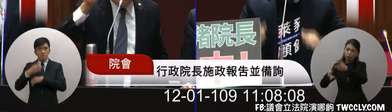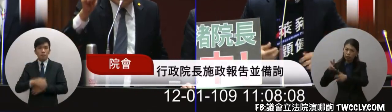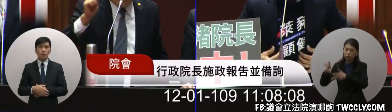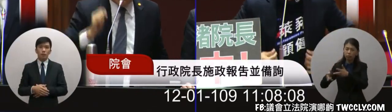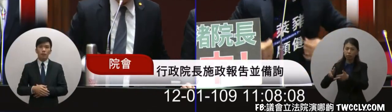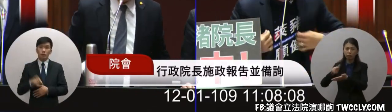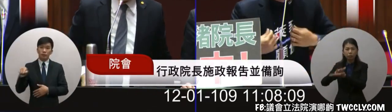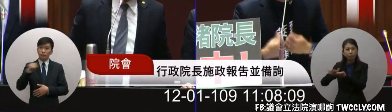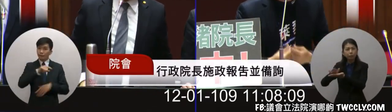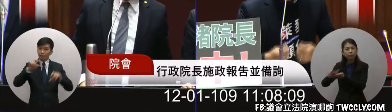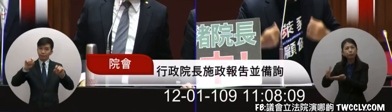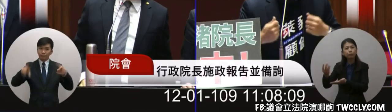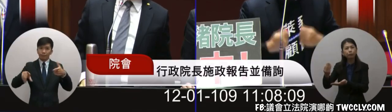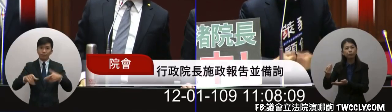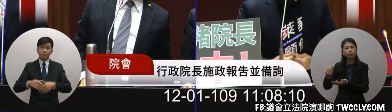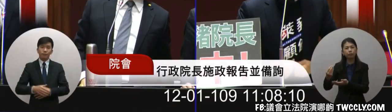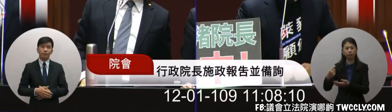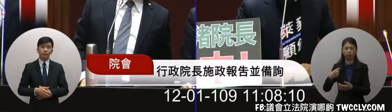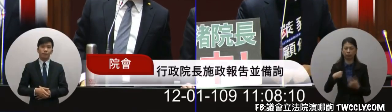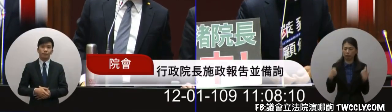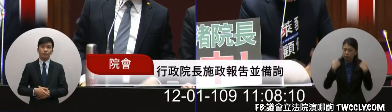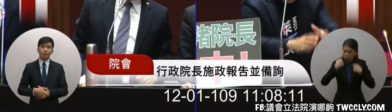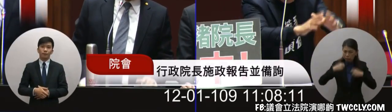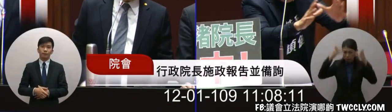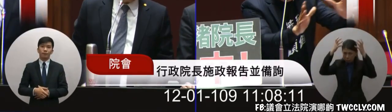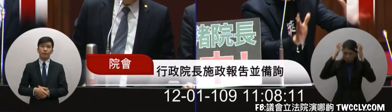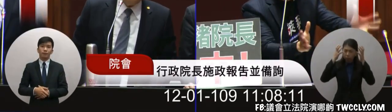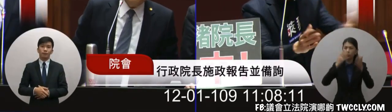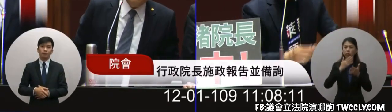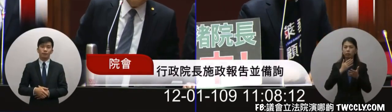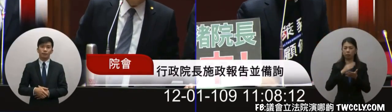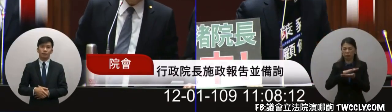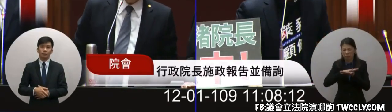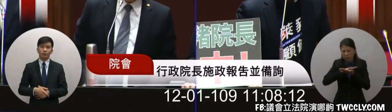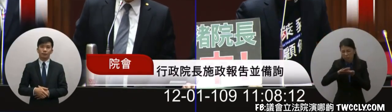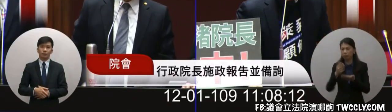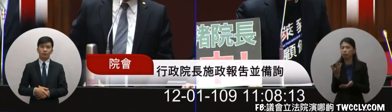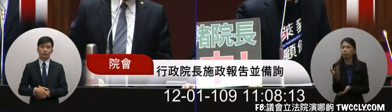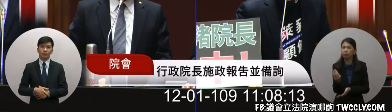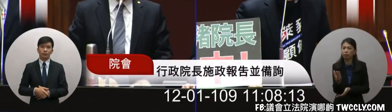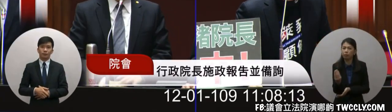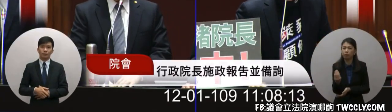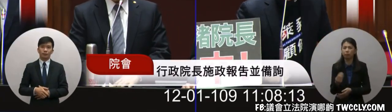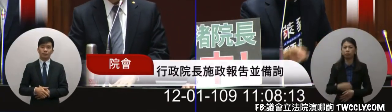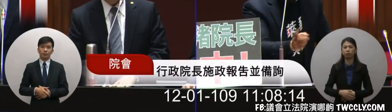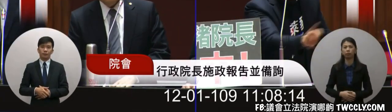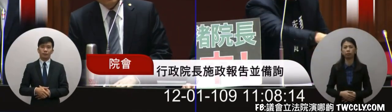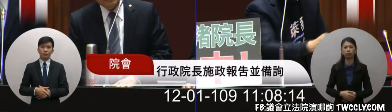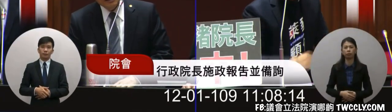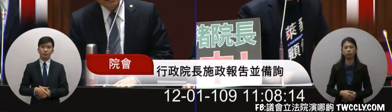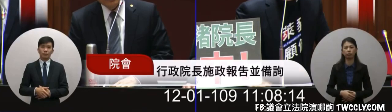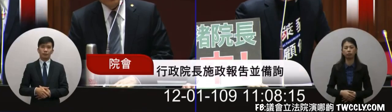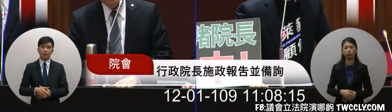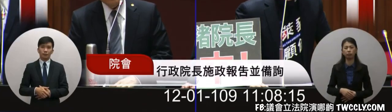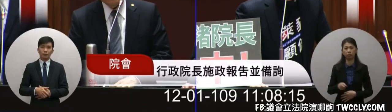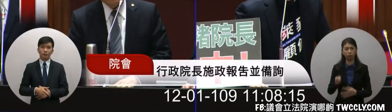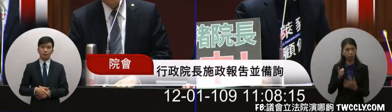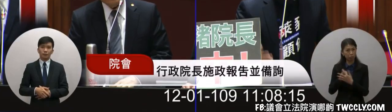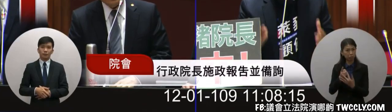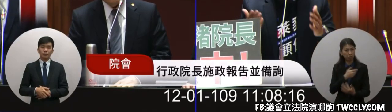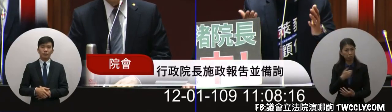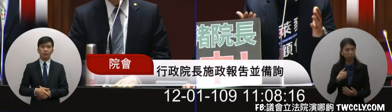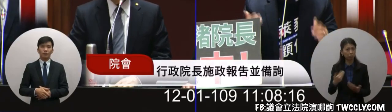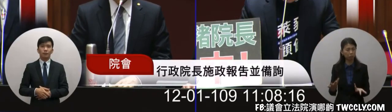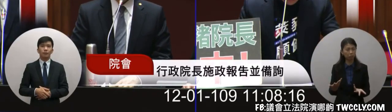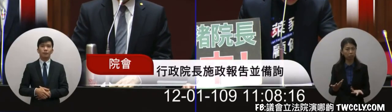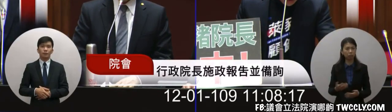符合安全法规，我没有穿标准的衣服，我没有在标准的环境卫生里面做，那你能够知道吗？这